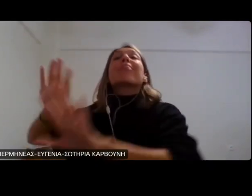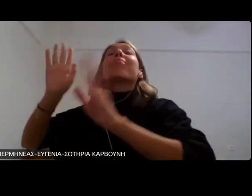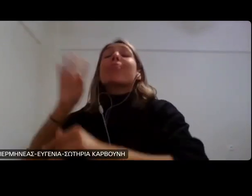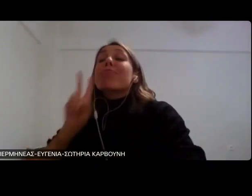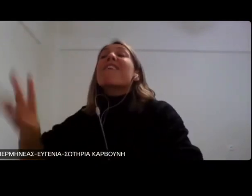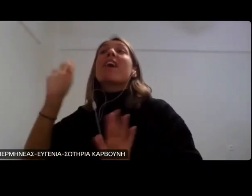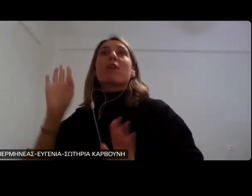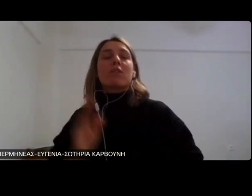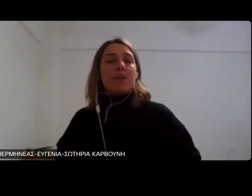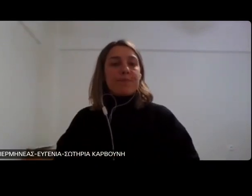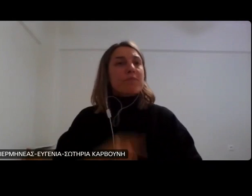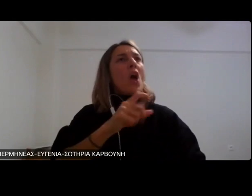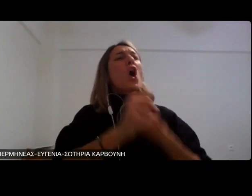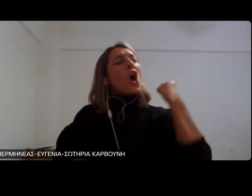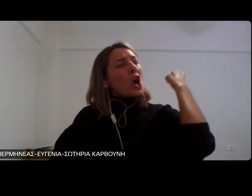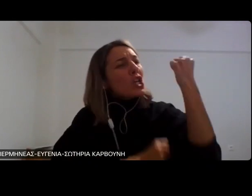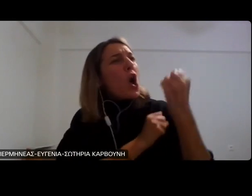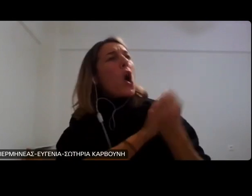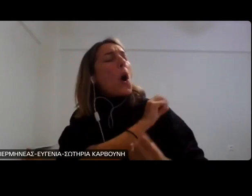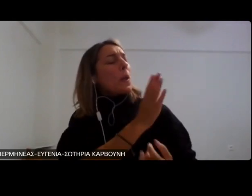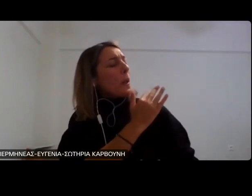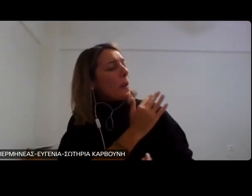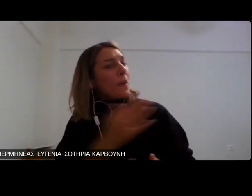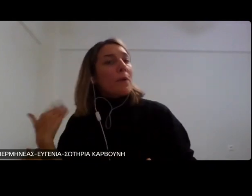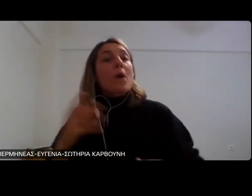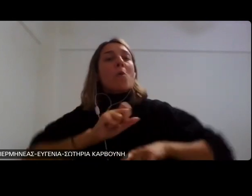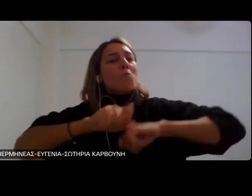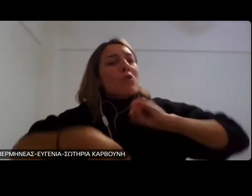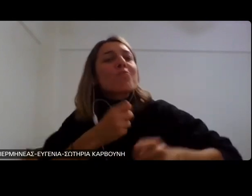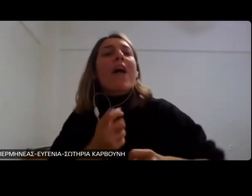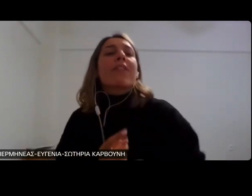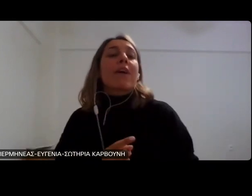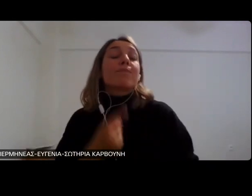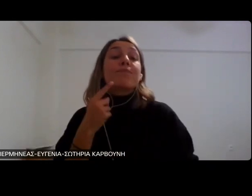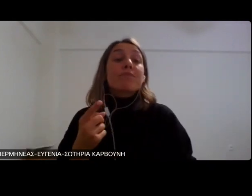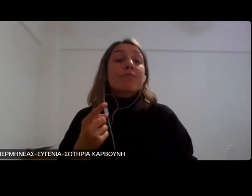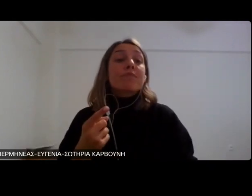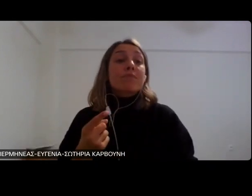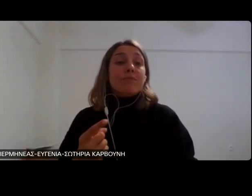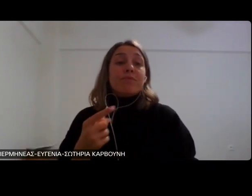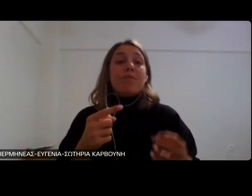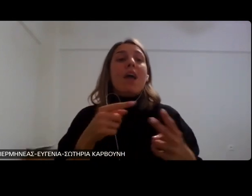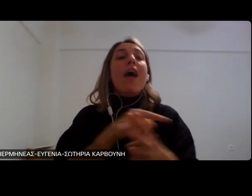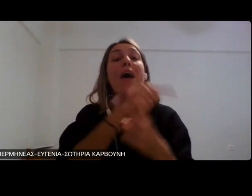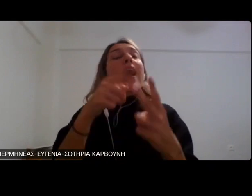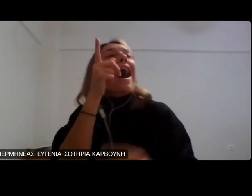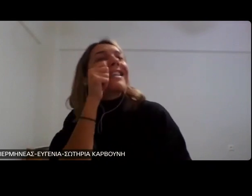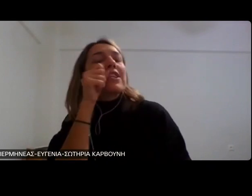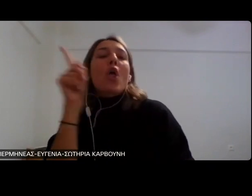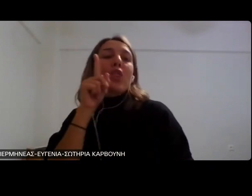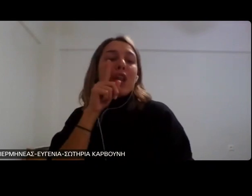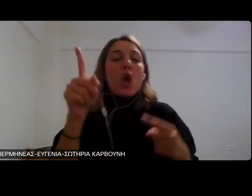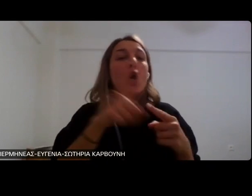προσπάθειες εξισορρόπησής του, όπως αναφέρθηκε και η κυρία Κούσοκ στην αρχή, κυρίως μέσα από την χρήση των δύο γραμματικών γενών, όλες και όλοι, στους